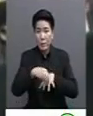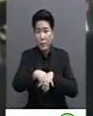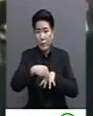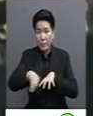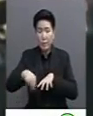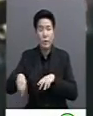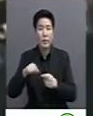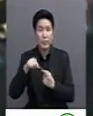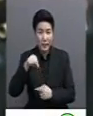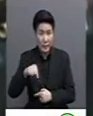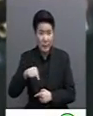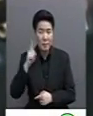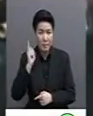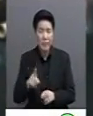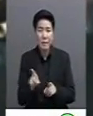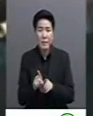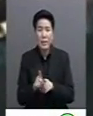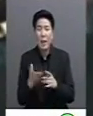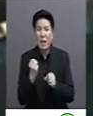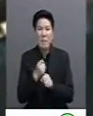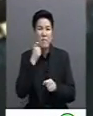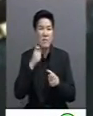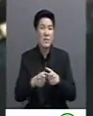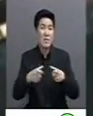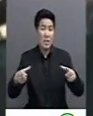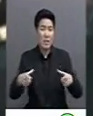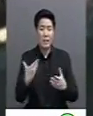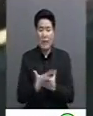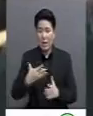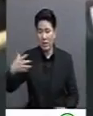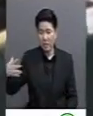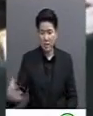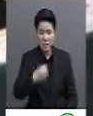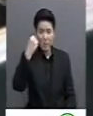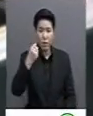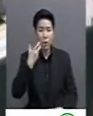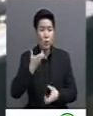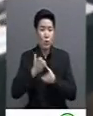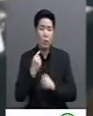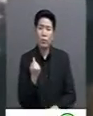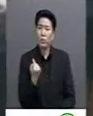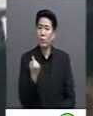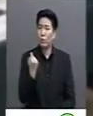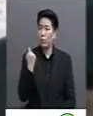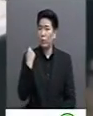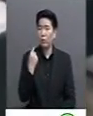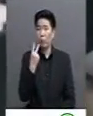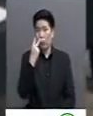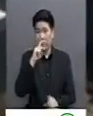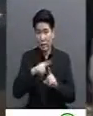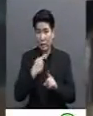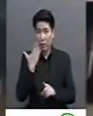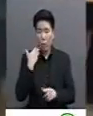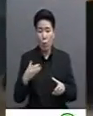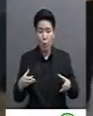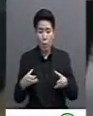ายออนไลน์รายใหญ่ยึดของกลางได้จำนวนมากเขาบอกว่าย้อนกลับไปฮะ2เดือนที่แล้วท